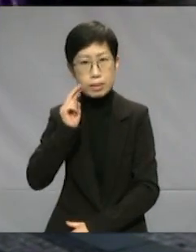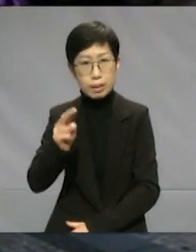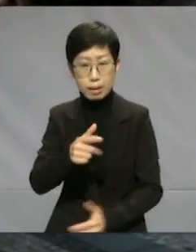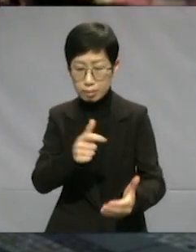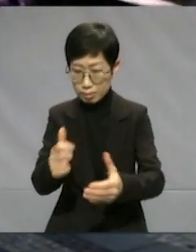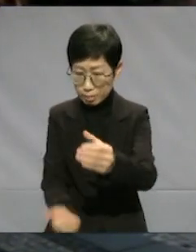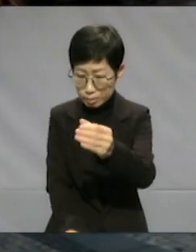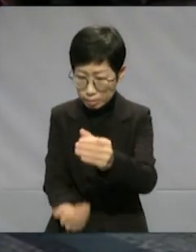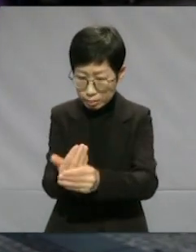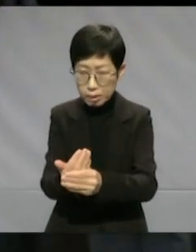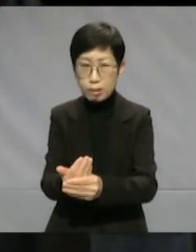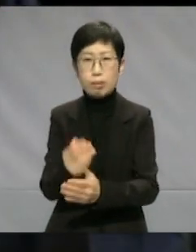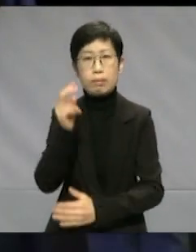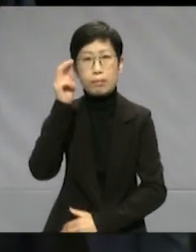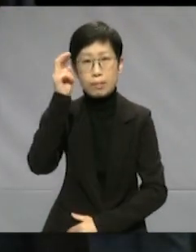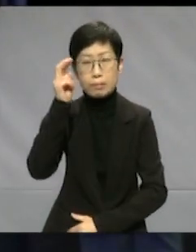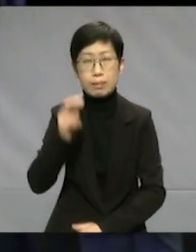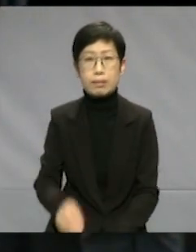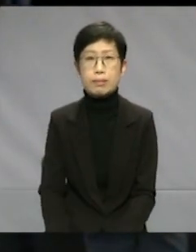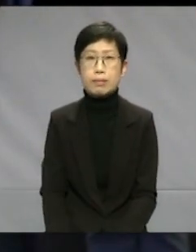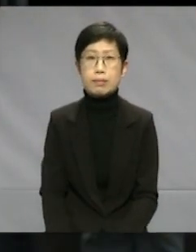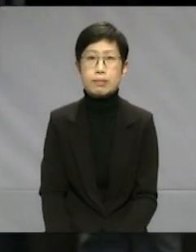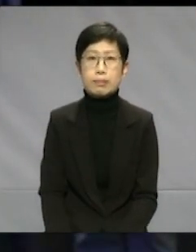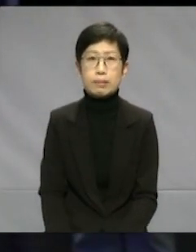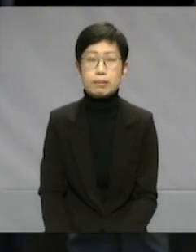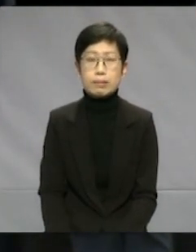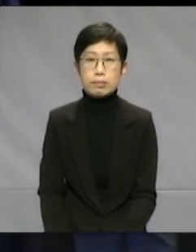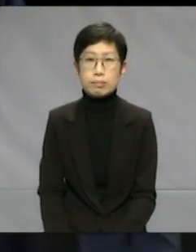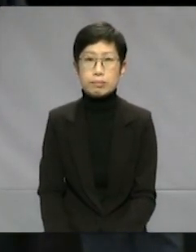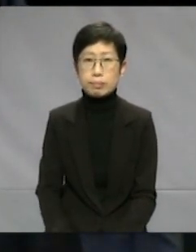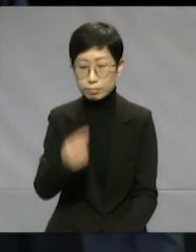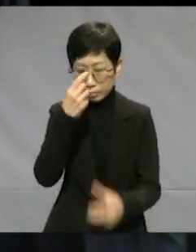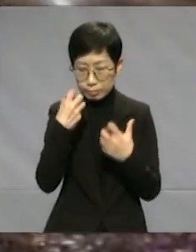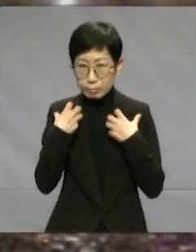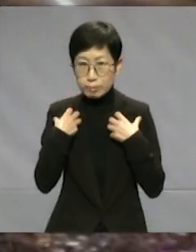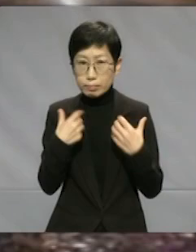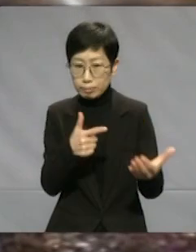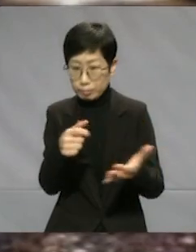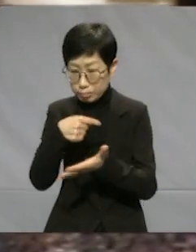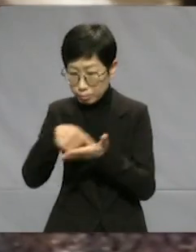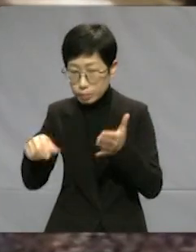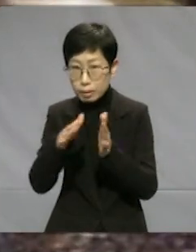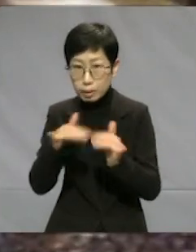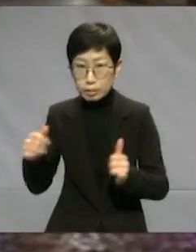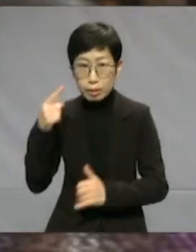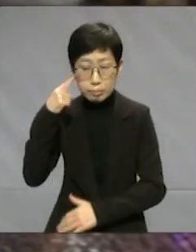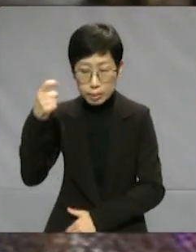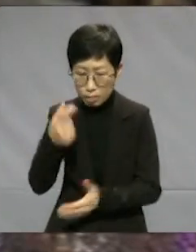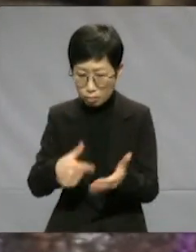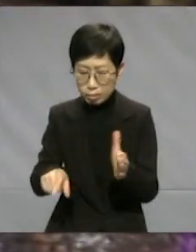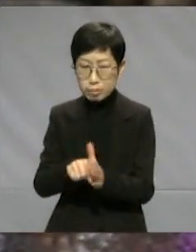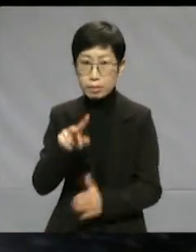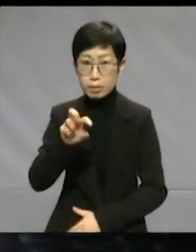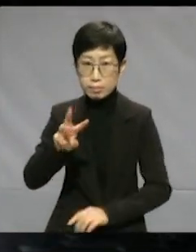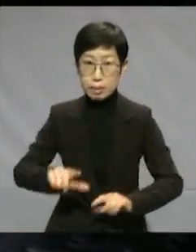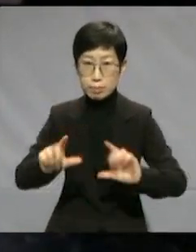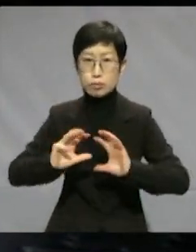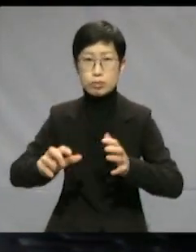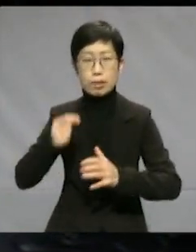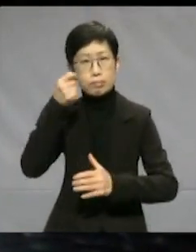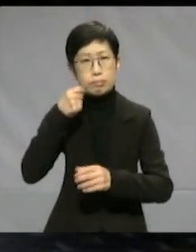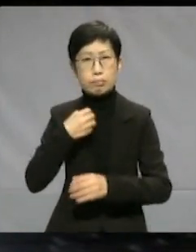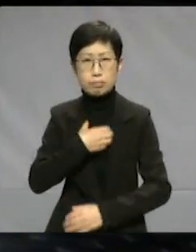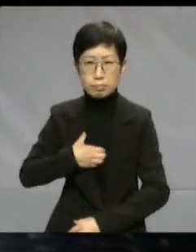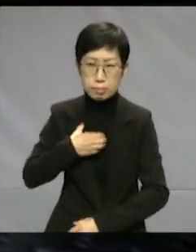총기 난사 사건으로 기록될 것으로 예상됩니다. 체코 정부는 총격 피해자들을 기리기 위해 23일을 국가 애도의